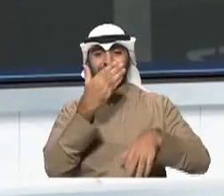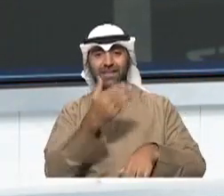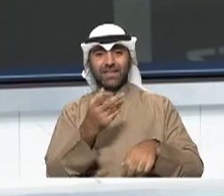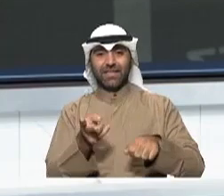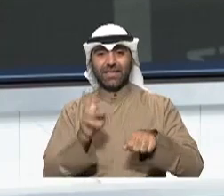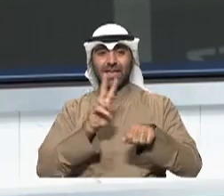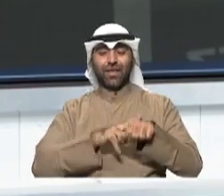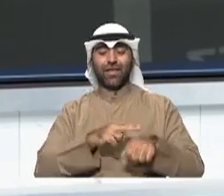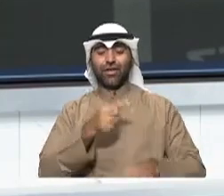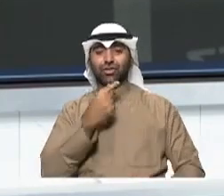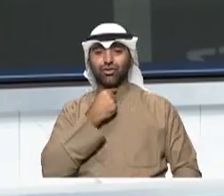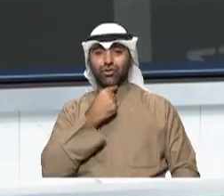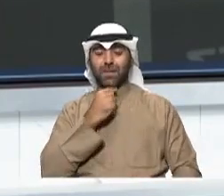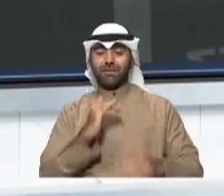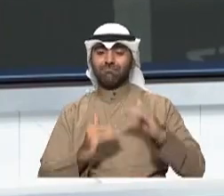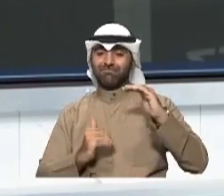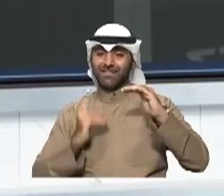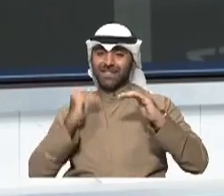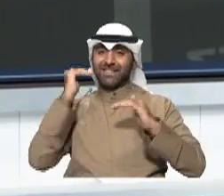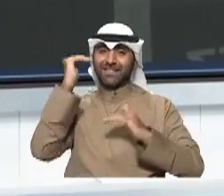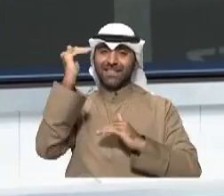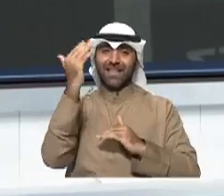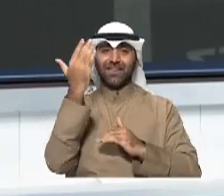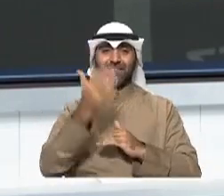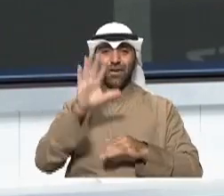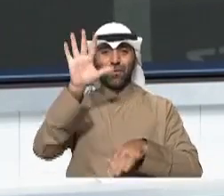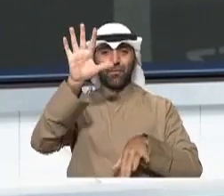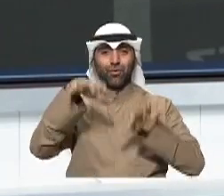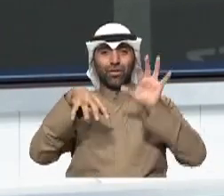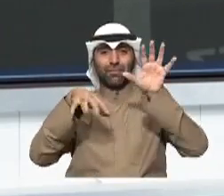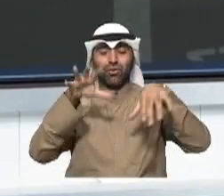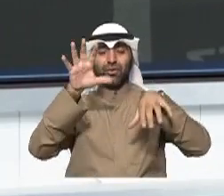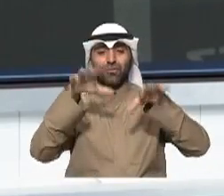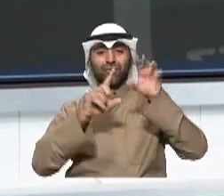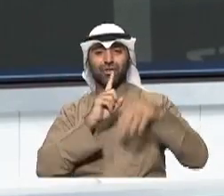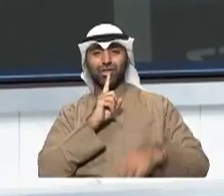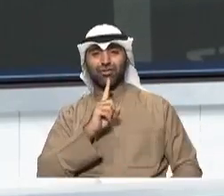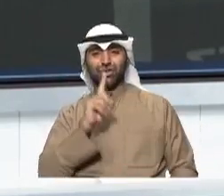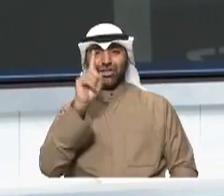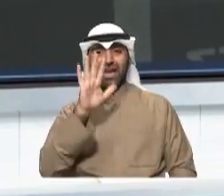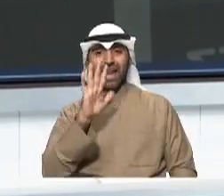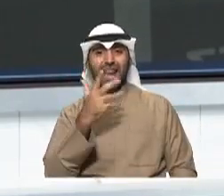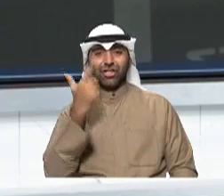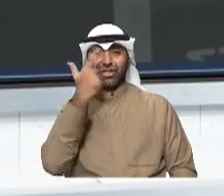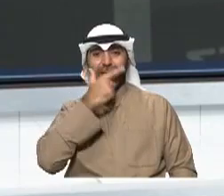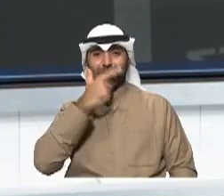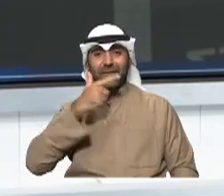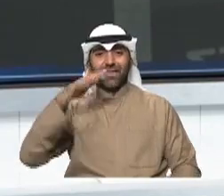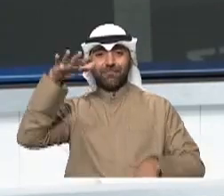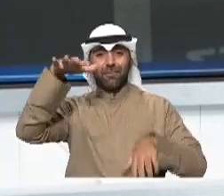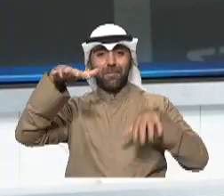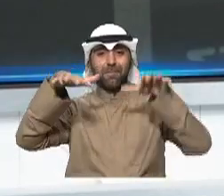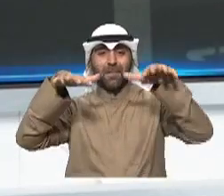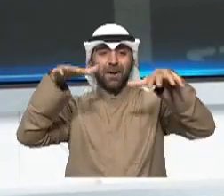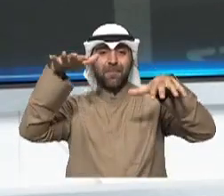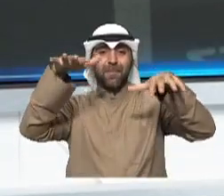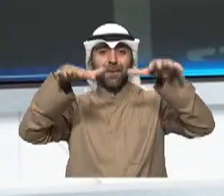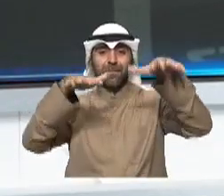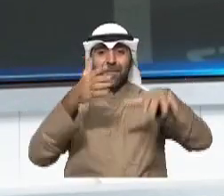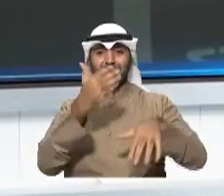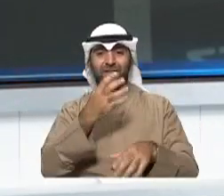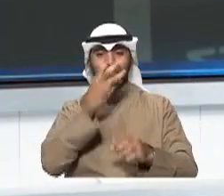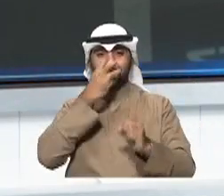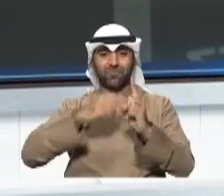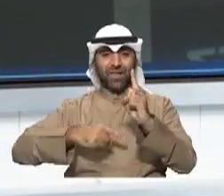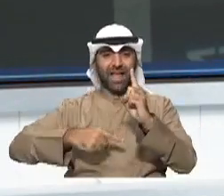الجمعة وتستمر إلى يوم السبت على فترات متقطعة وبكميات متفاوتة ما بين خفيفة إلى متوسطة. درجات الحرارة